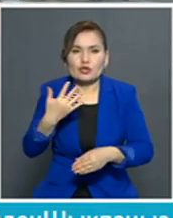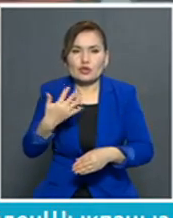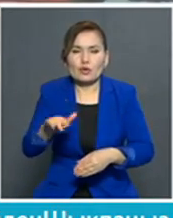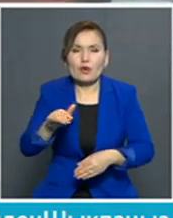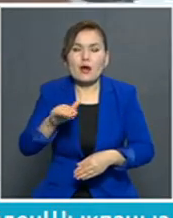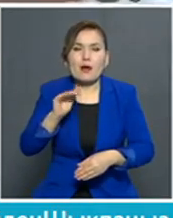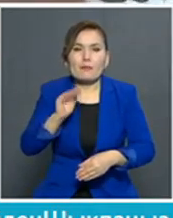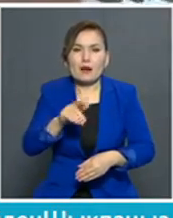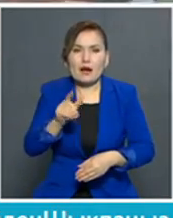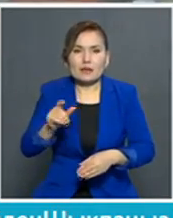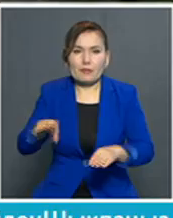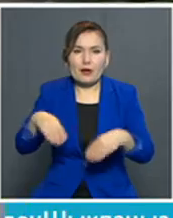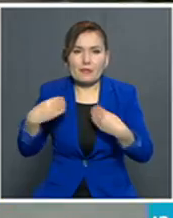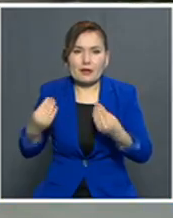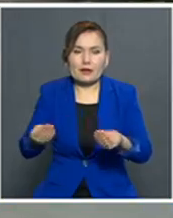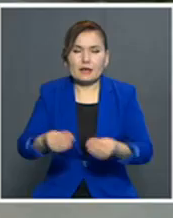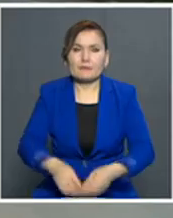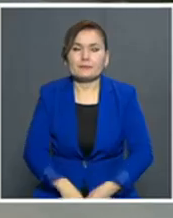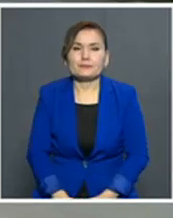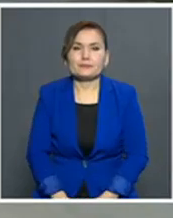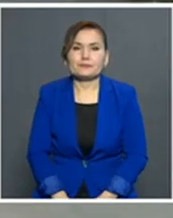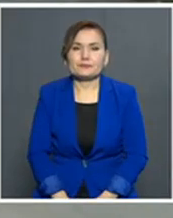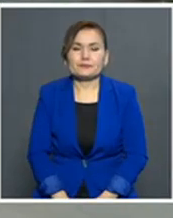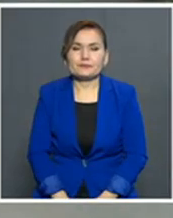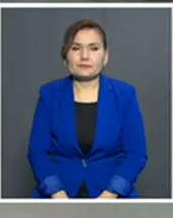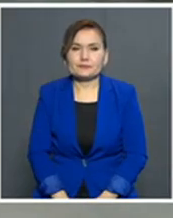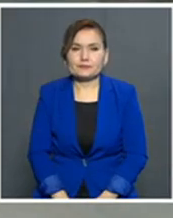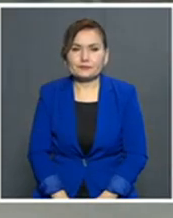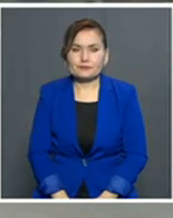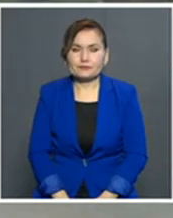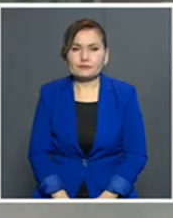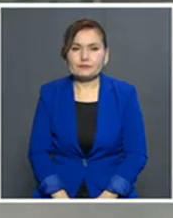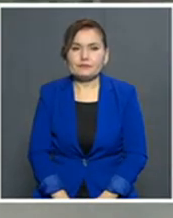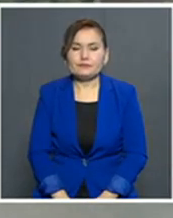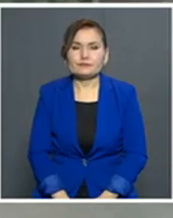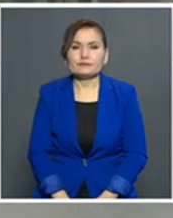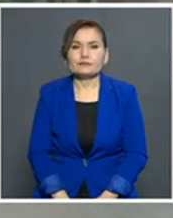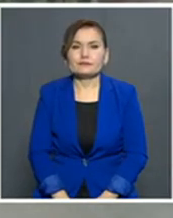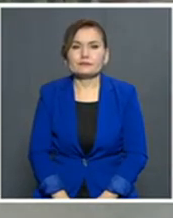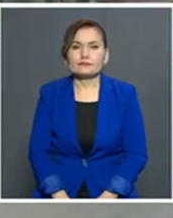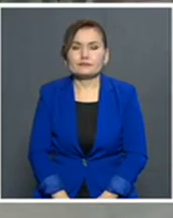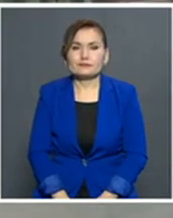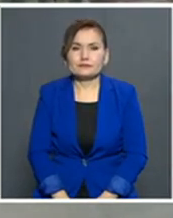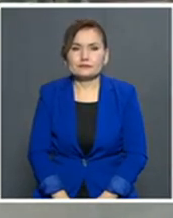Ержан Жақып, Серік Нұртаза, Гүлжазира Ғалиқызы және Қуаныш Әбуов, Қазақстан ұлттық арнасы.